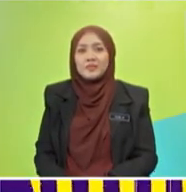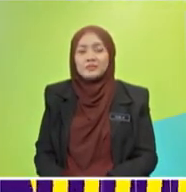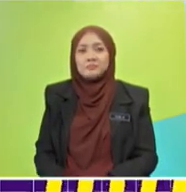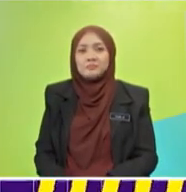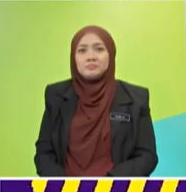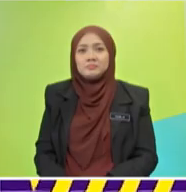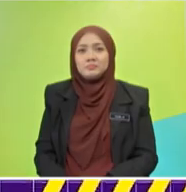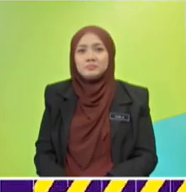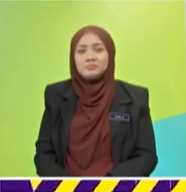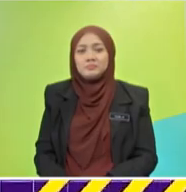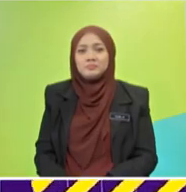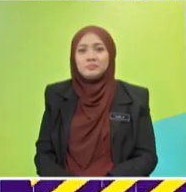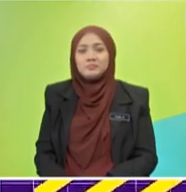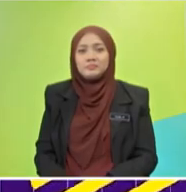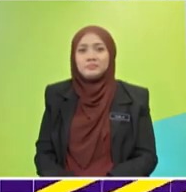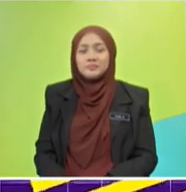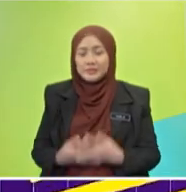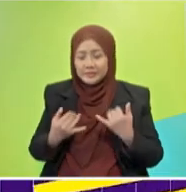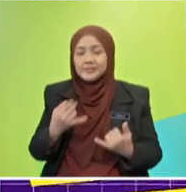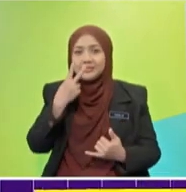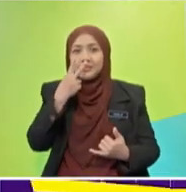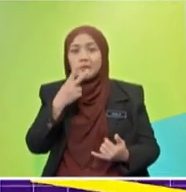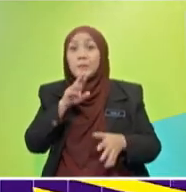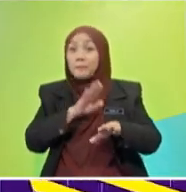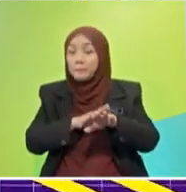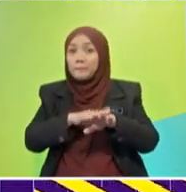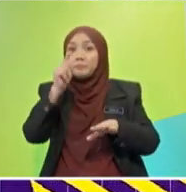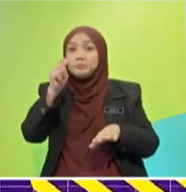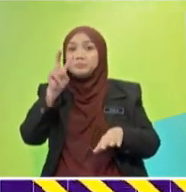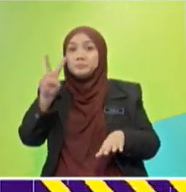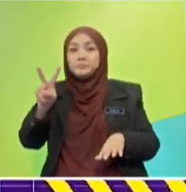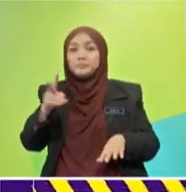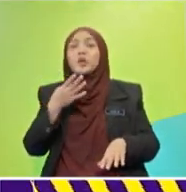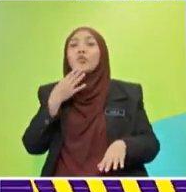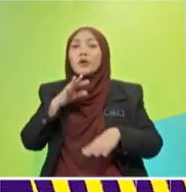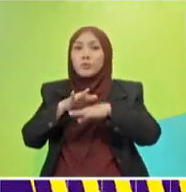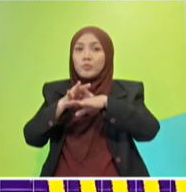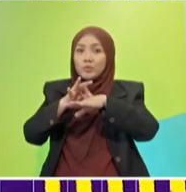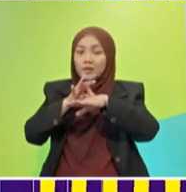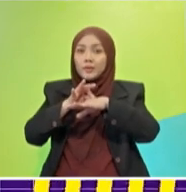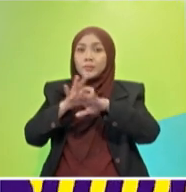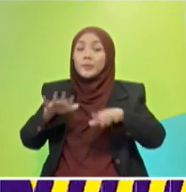lah oke kita Tengok ya sifat fisika dia macam mana warna kulit